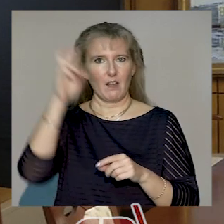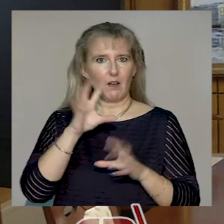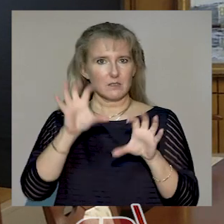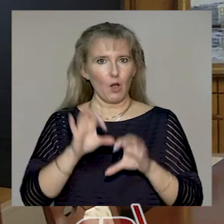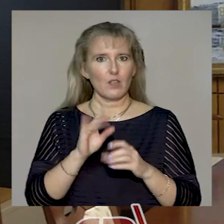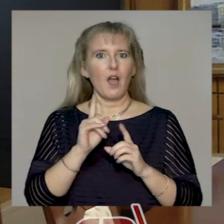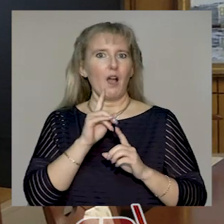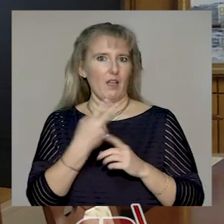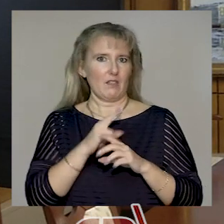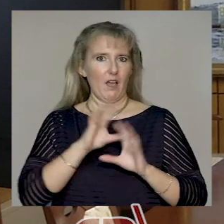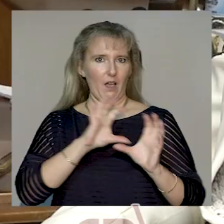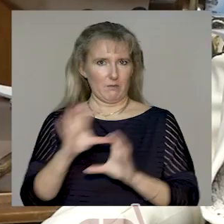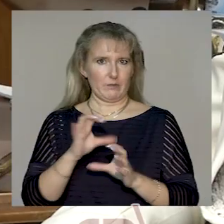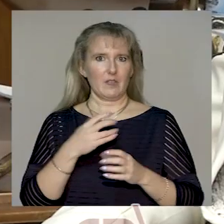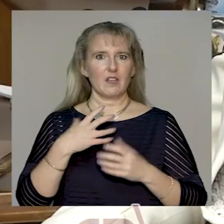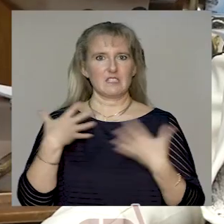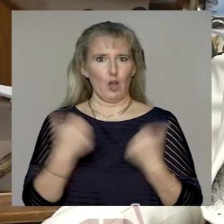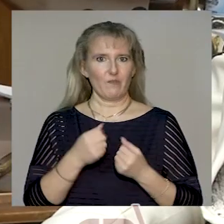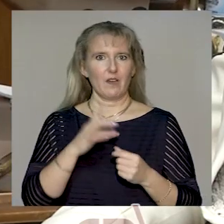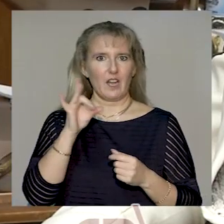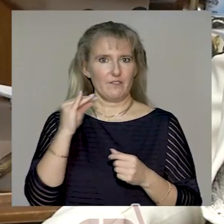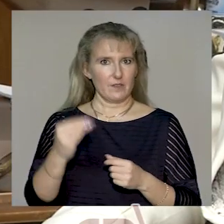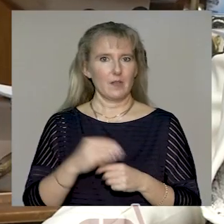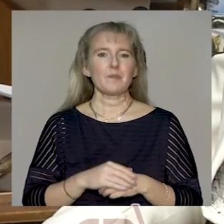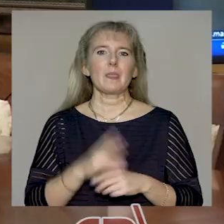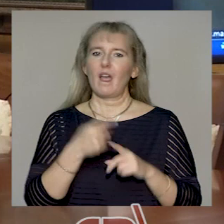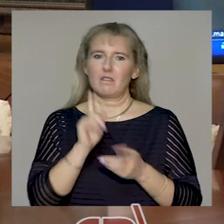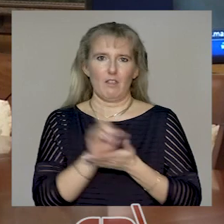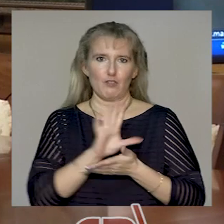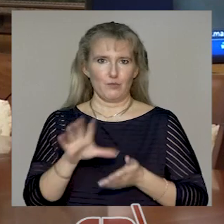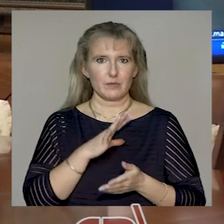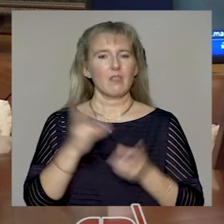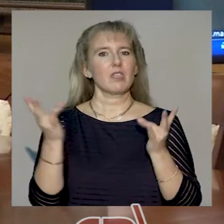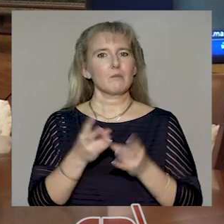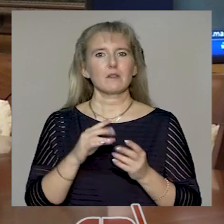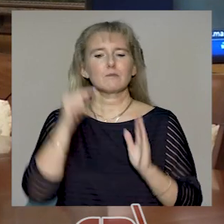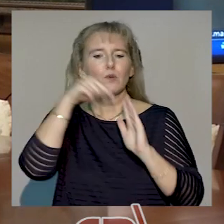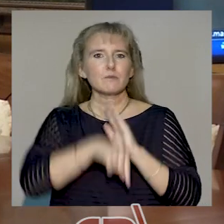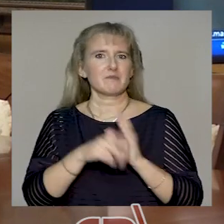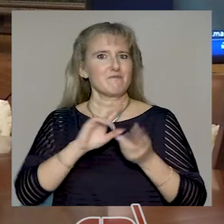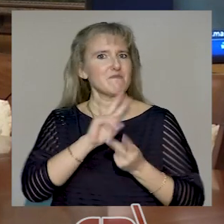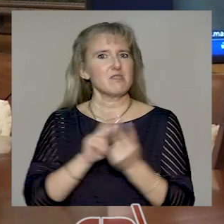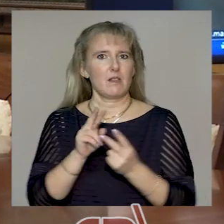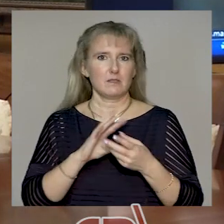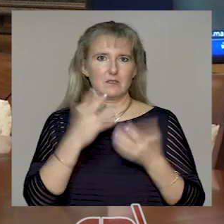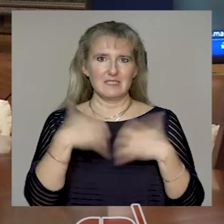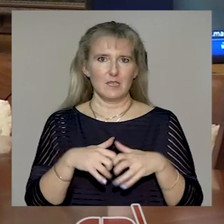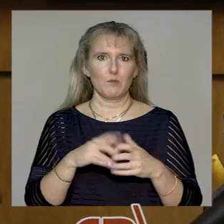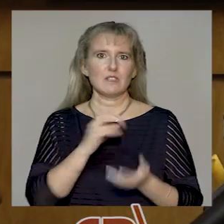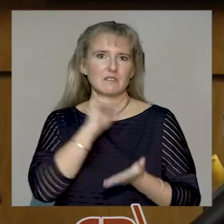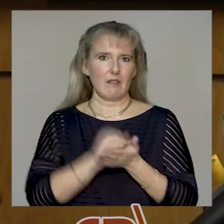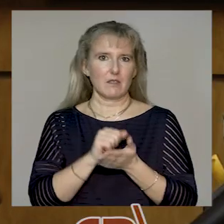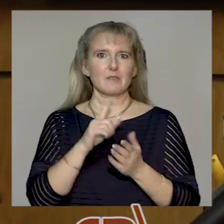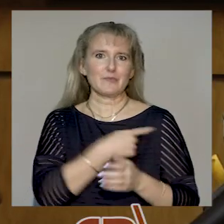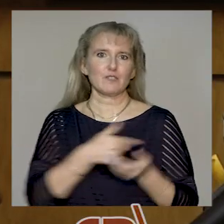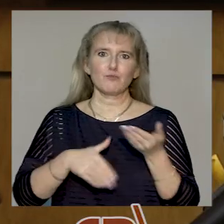об основах охраны здоровья граждан Российской Федерации. А этого быть не должно. Необходимо в корне менять систему принятия стандартов